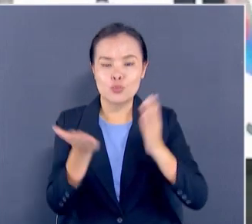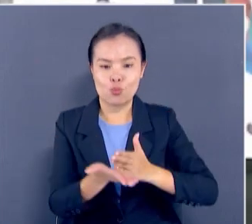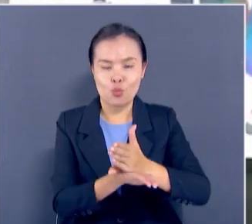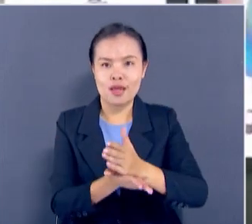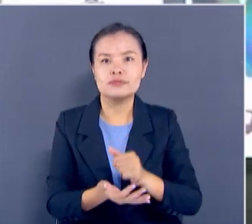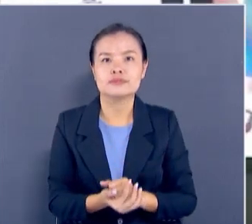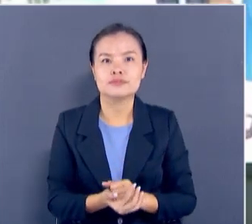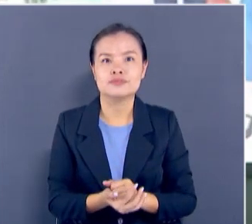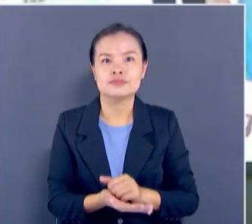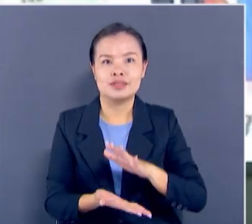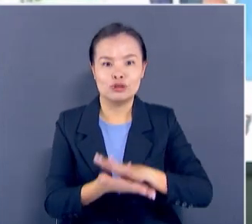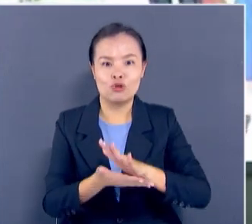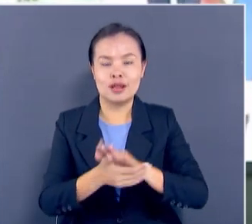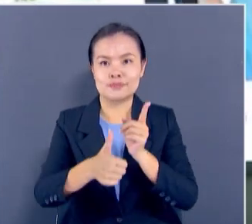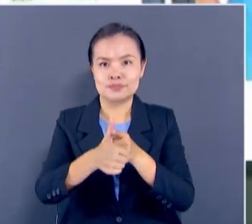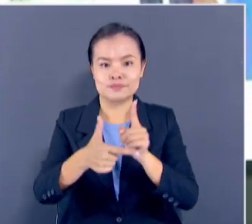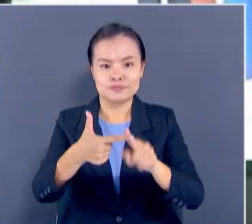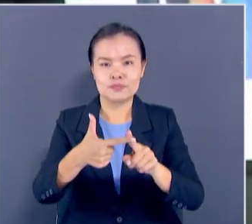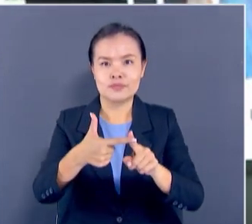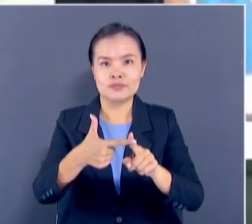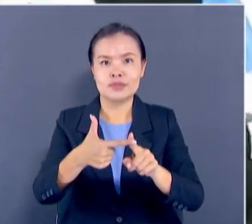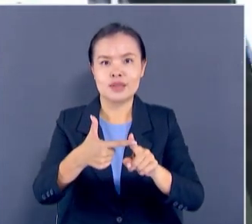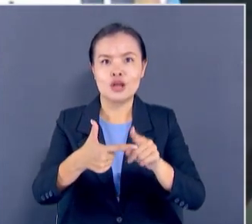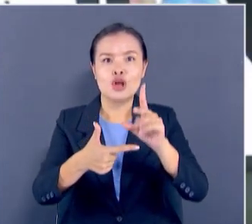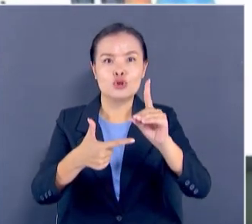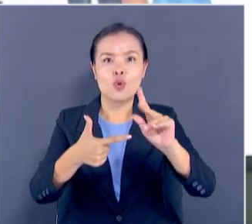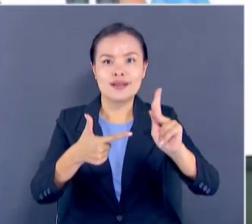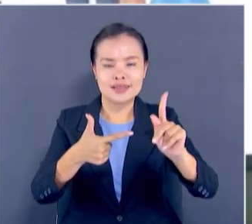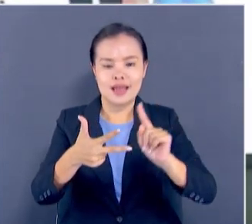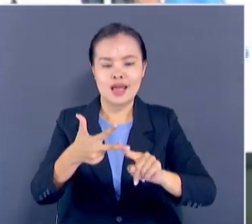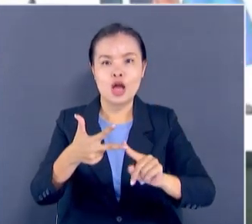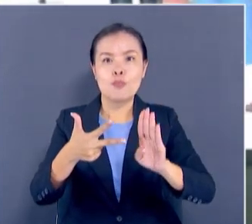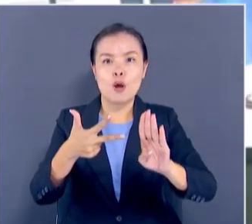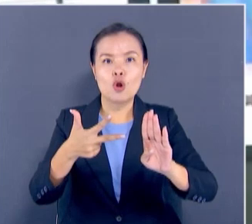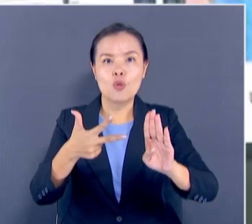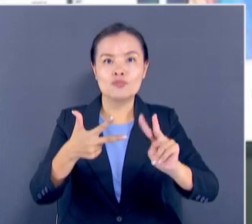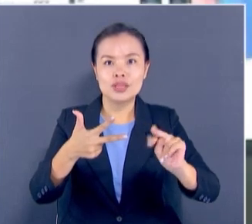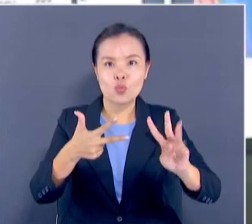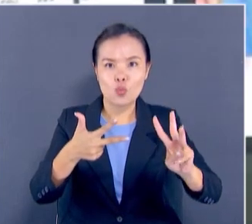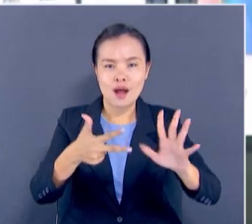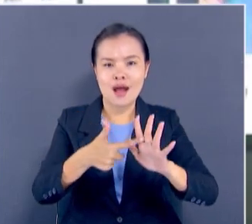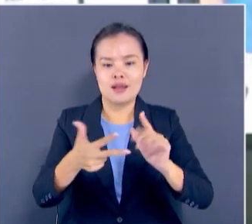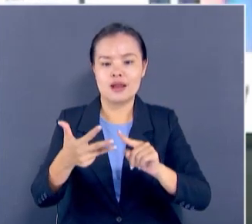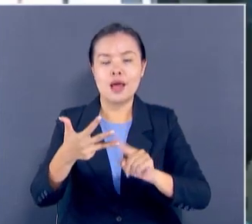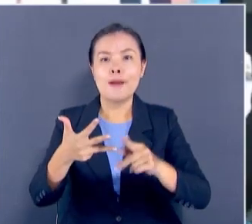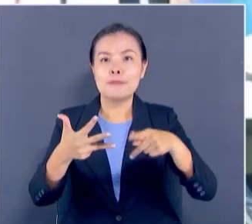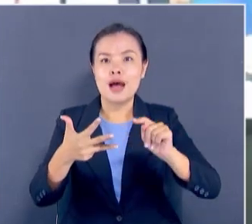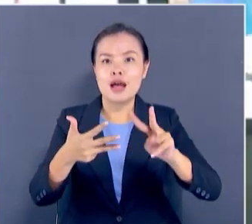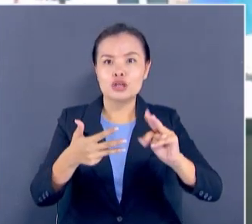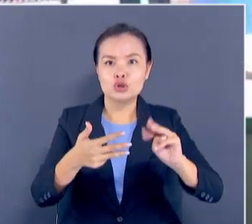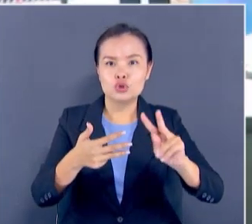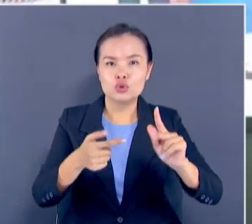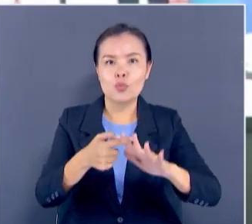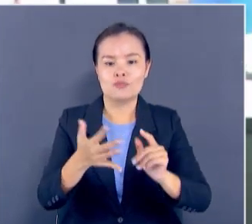ได้แก่โรงเรียนวัดชัยมงคลโรงเรียนวัดดวงแขโรงเรียนวัดบรมนิวาสโรงเรียนวัดปทุมวนารามโรงเ